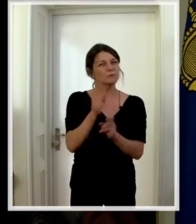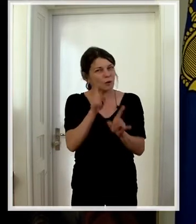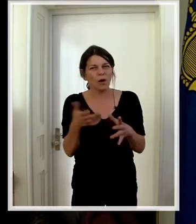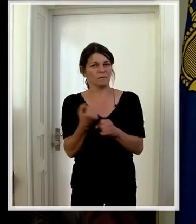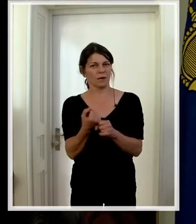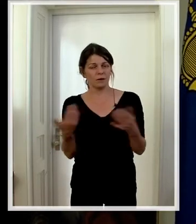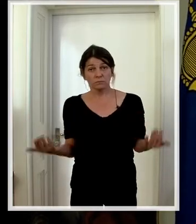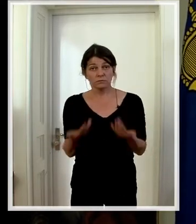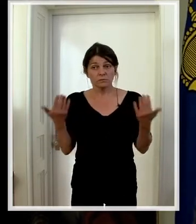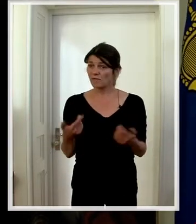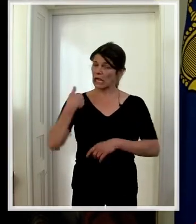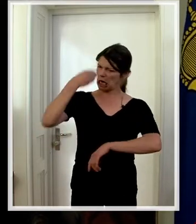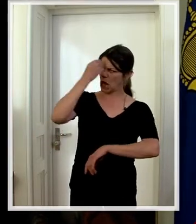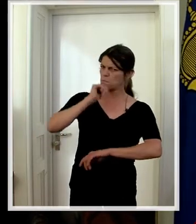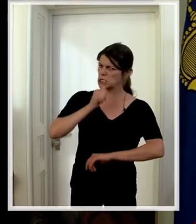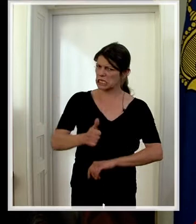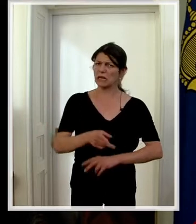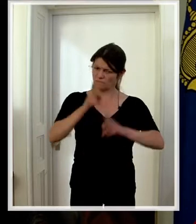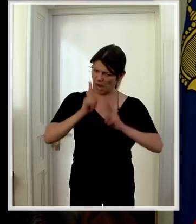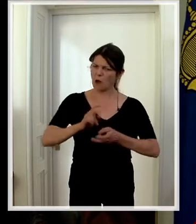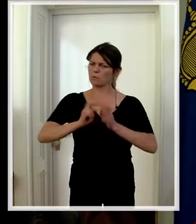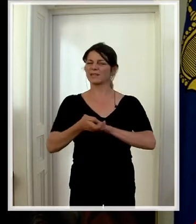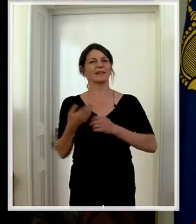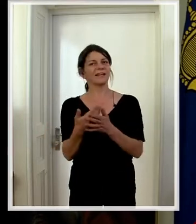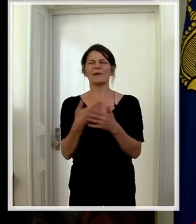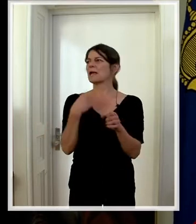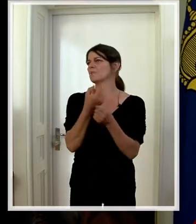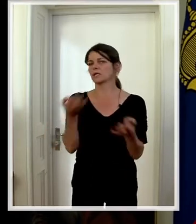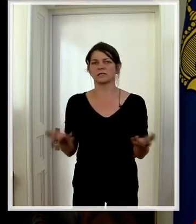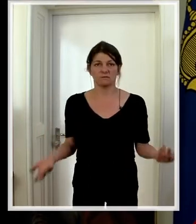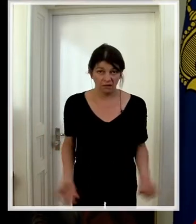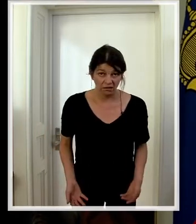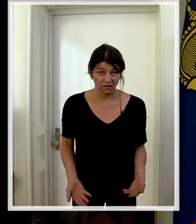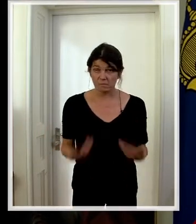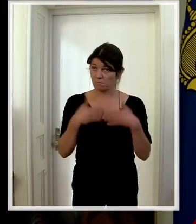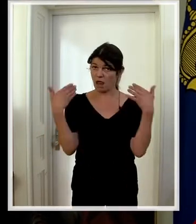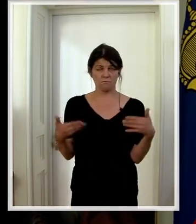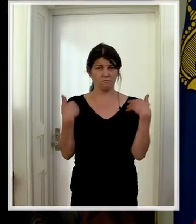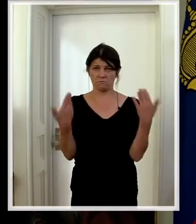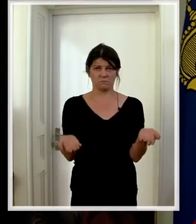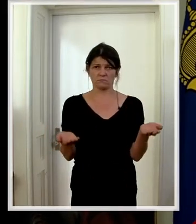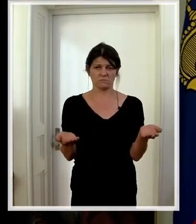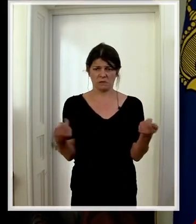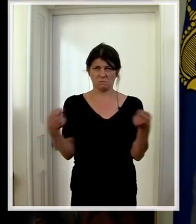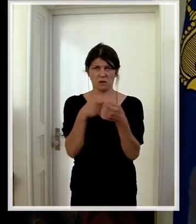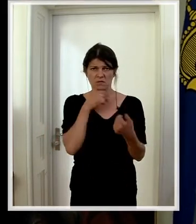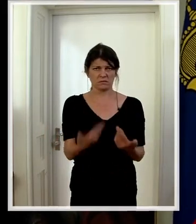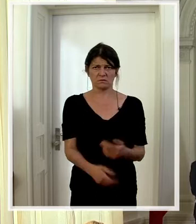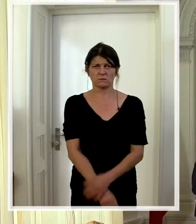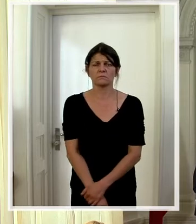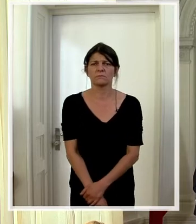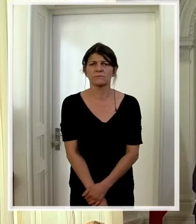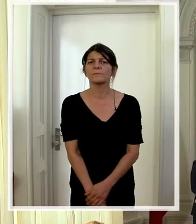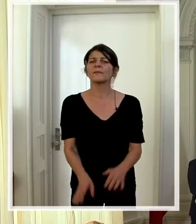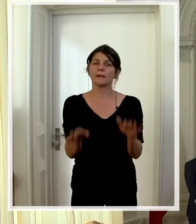passiert. Und weil wir nicht daran glauben, dass etwas passiert, möchten wir jetzt nichts tun. Für mich stimmt das irgendwie nicht zusammen. Also